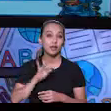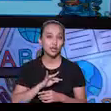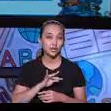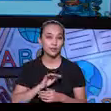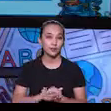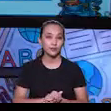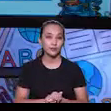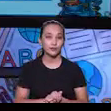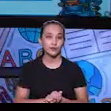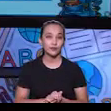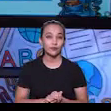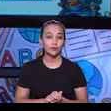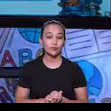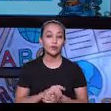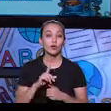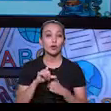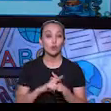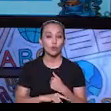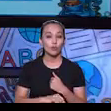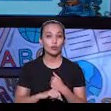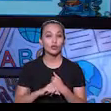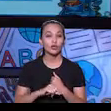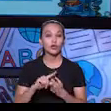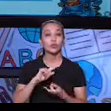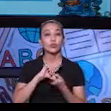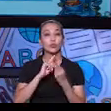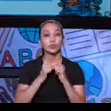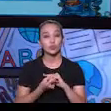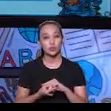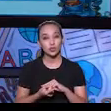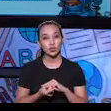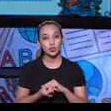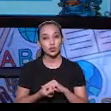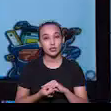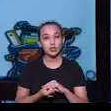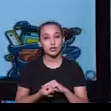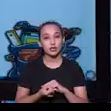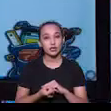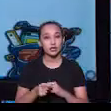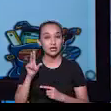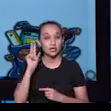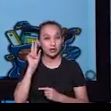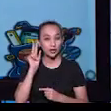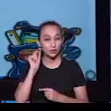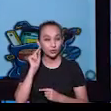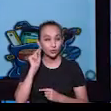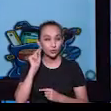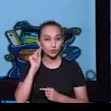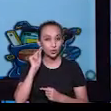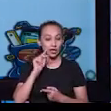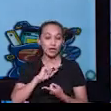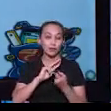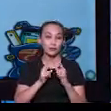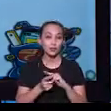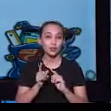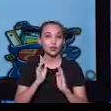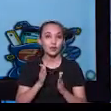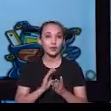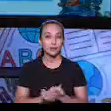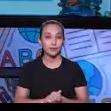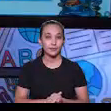Эти вопросы меняются по родам и по числам. По родам и по